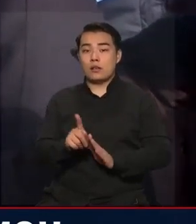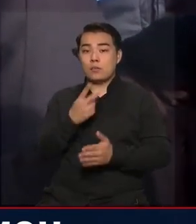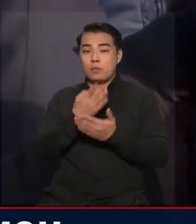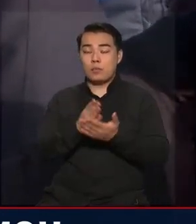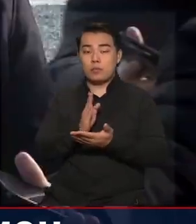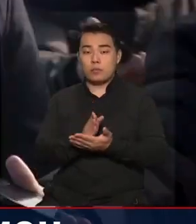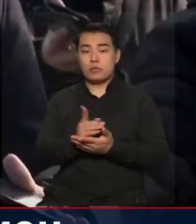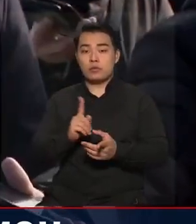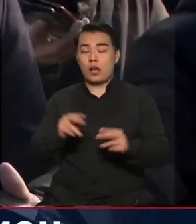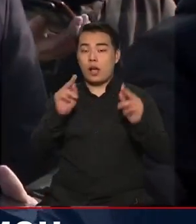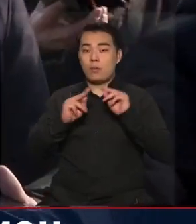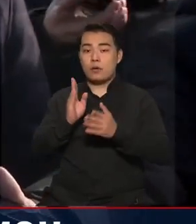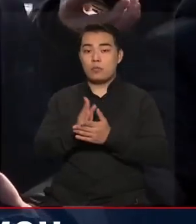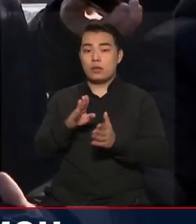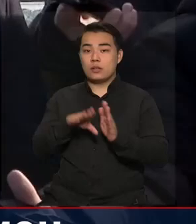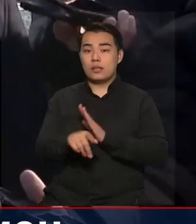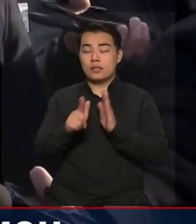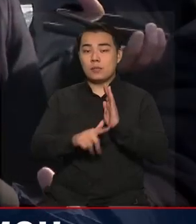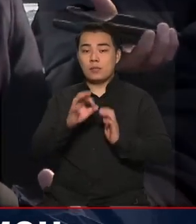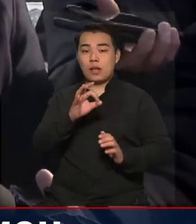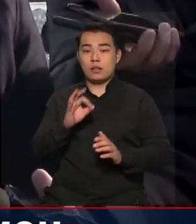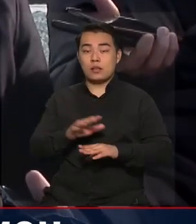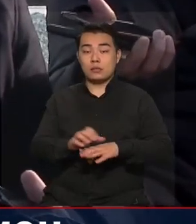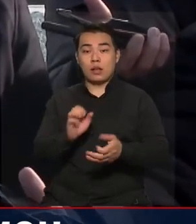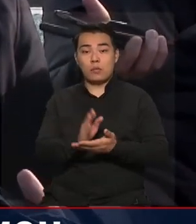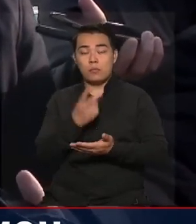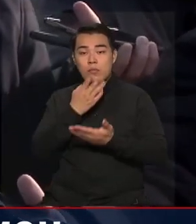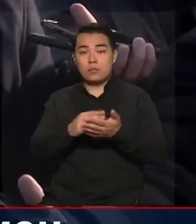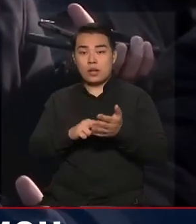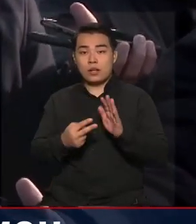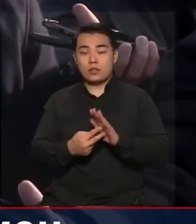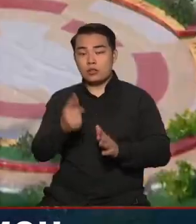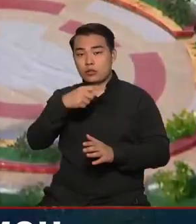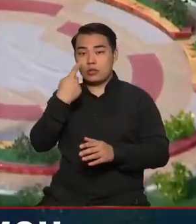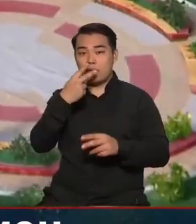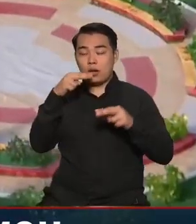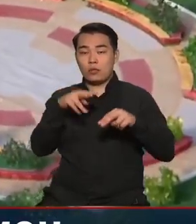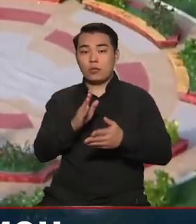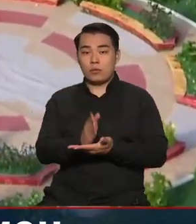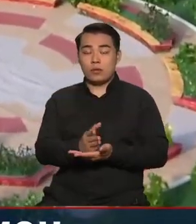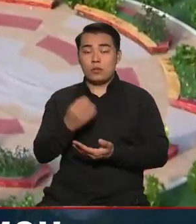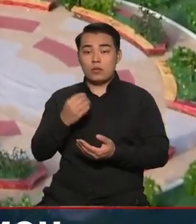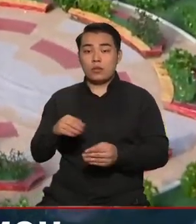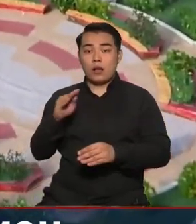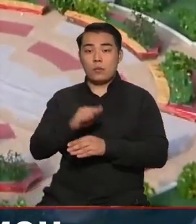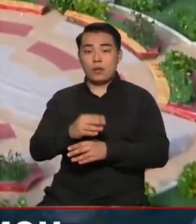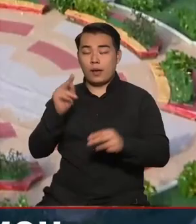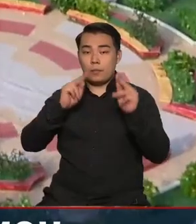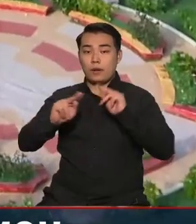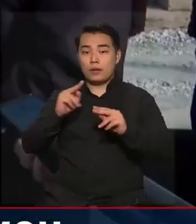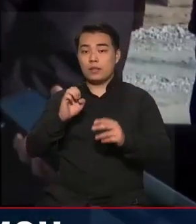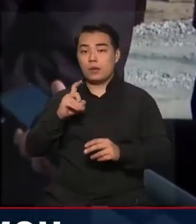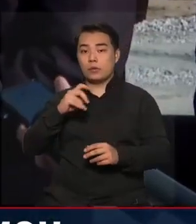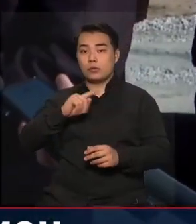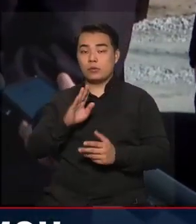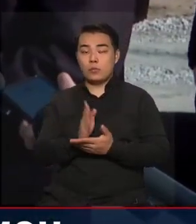дополнительным образованием в городе составит 70%. Проект будет на моем личном контроле. Меж тем, на сегодня дополнительным образованием в